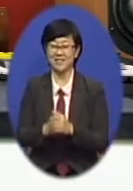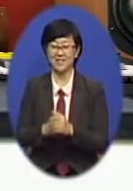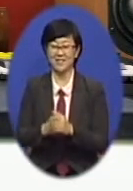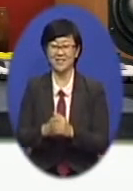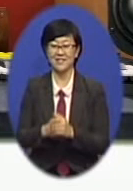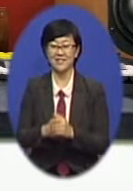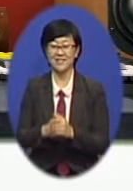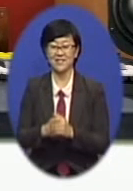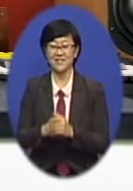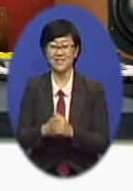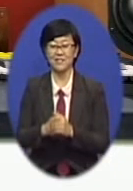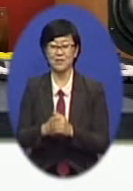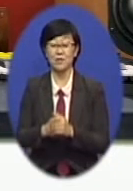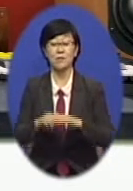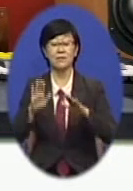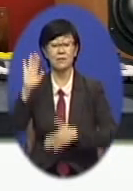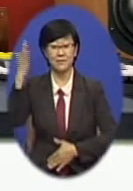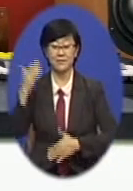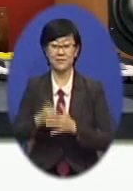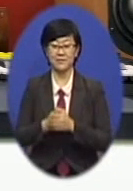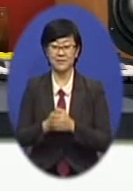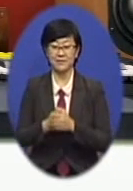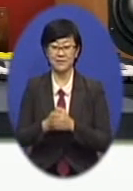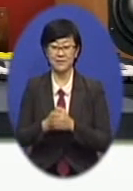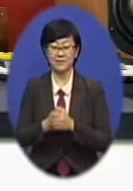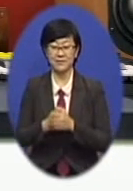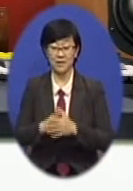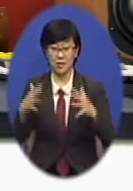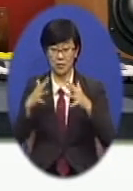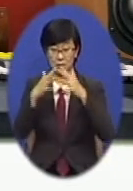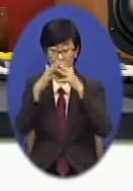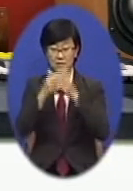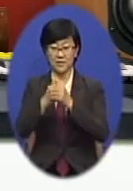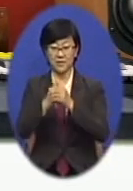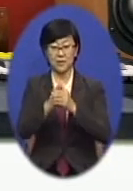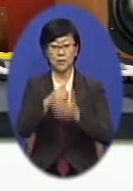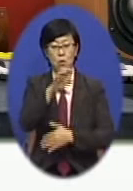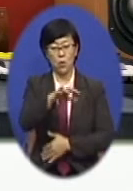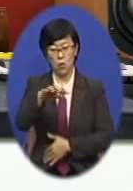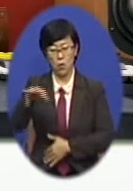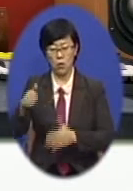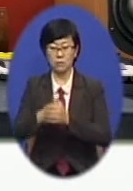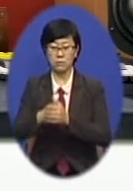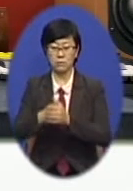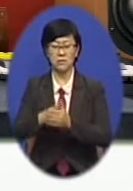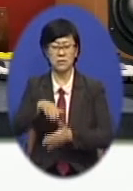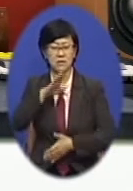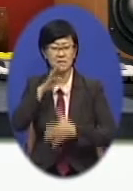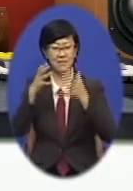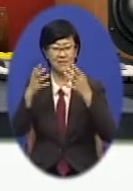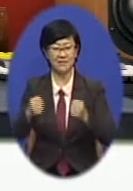네. 이나저나 요즘에 그냥 뭐 이 건물 사이사이 보면 한 집 건너 한